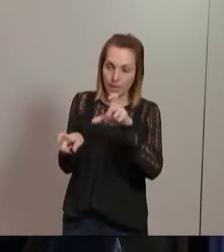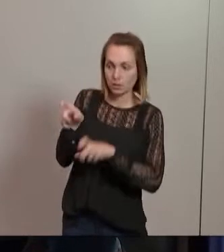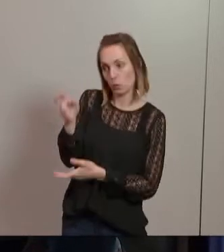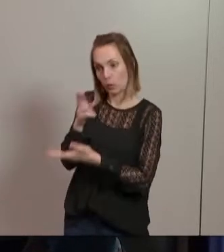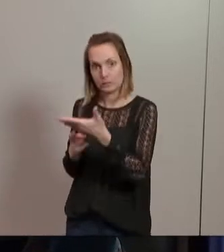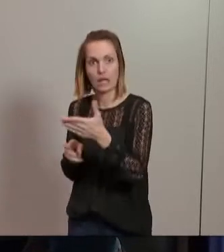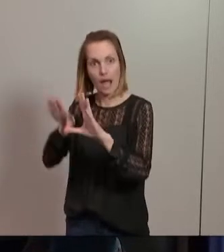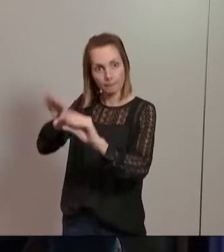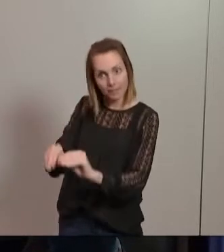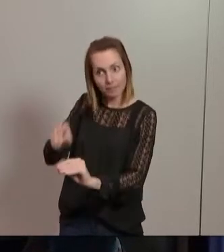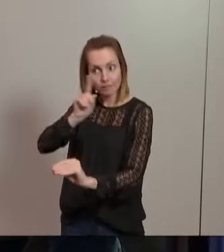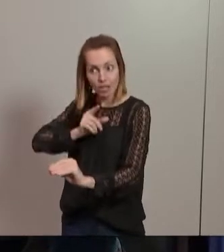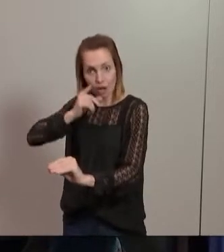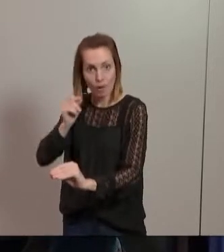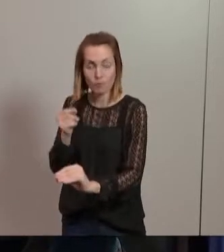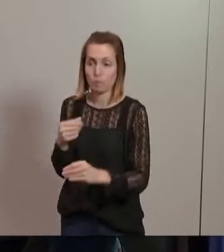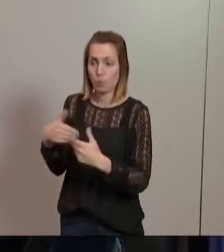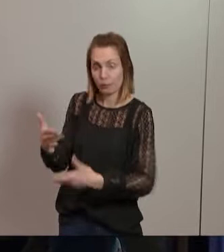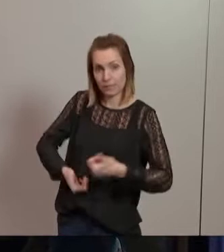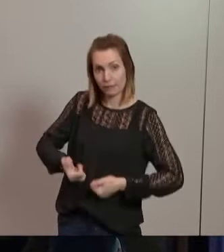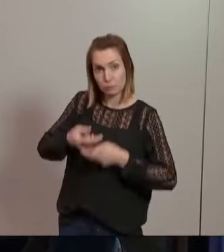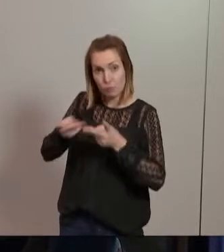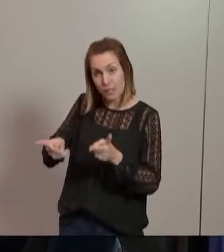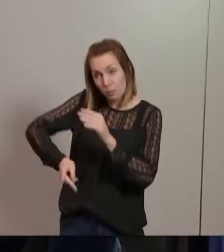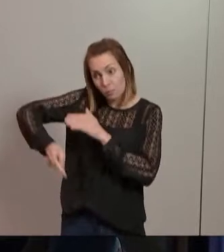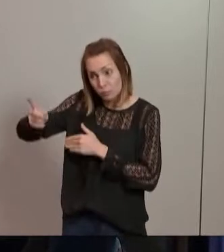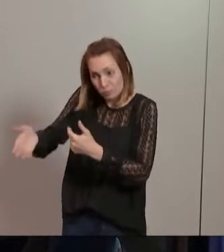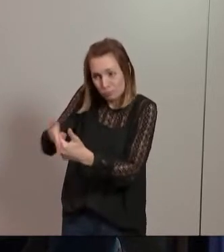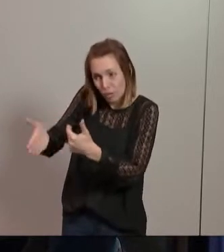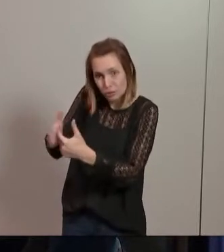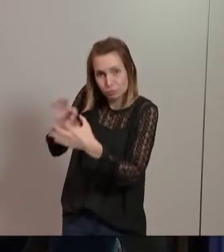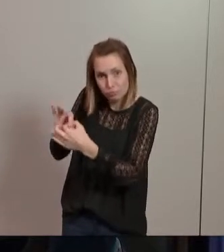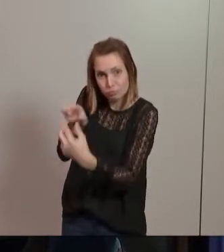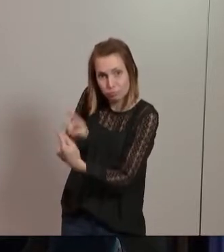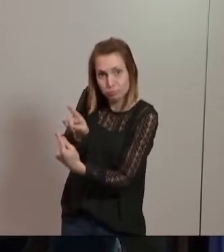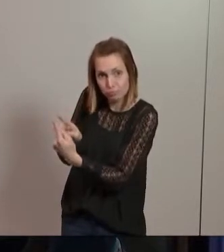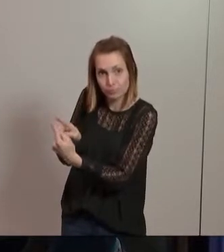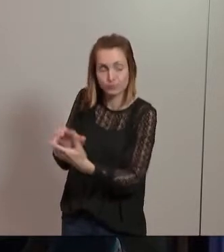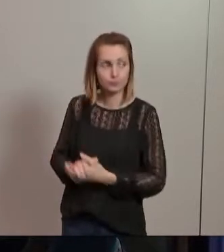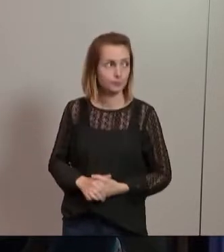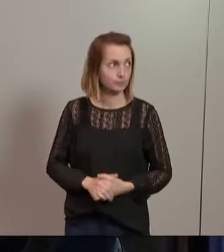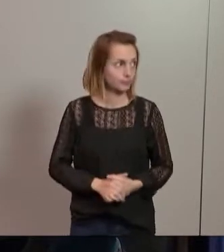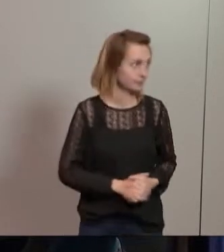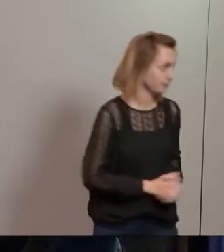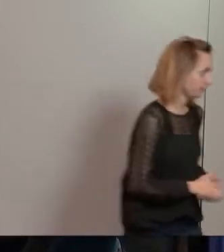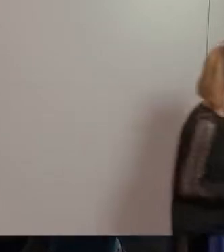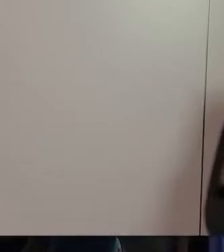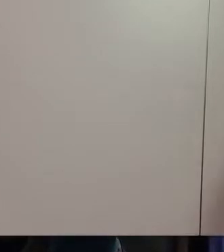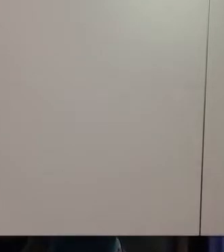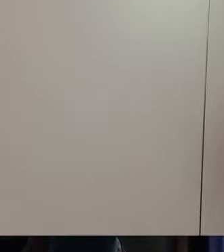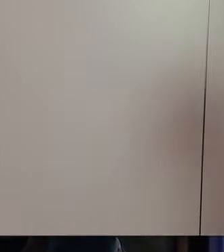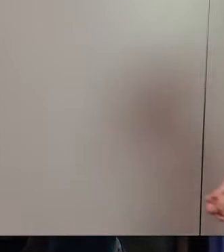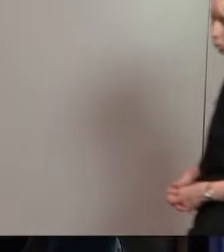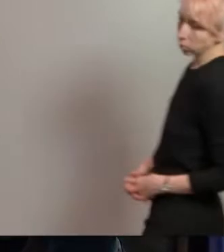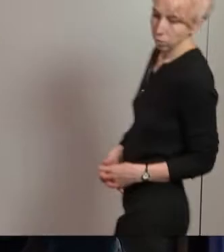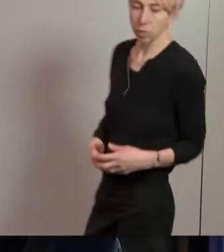Roséens plus de services publics au quotidien, en proximité, nous y invite. Garantir un